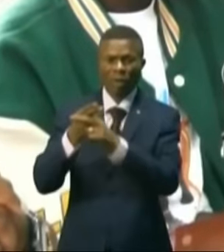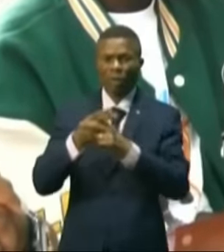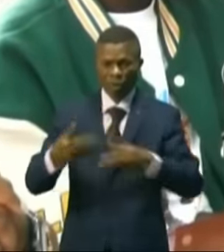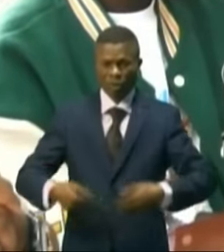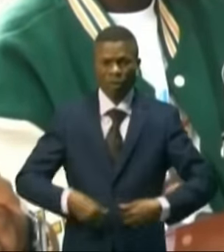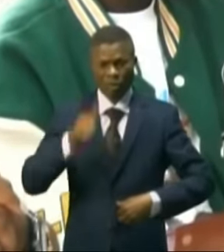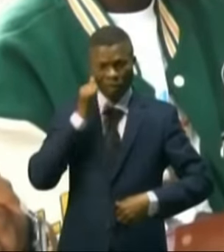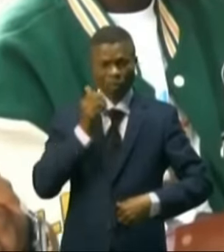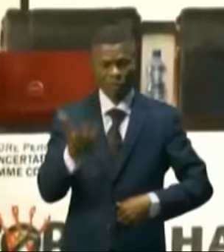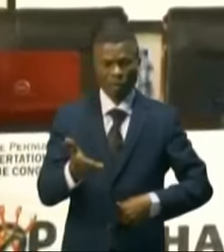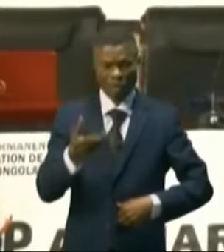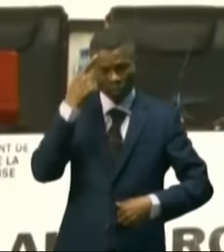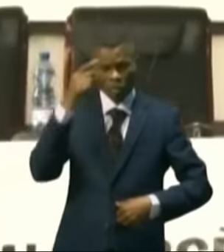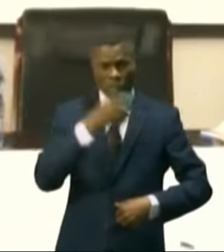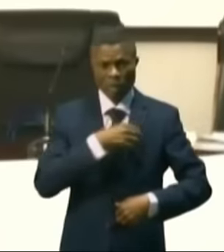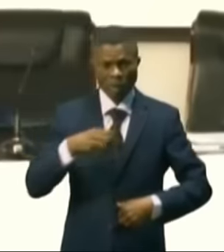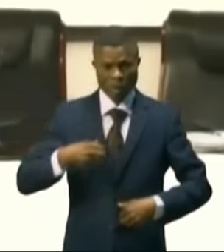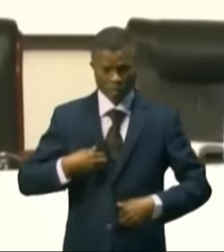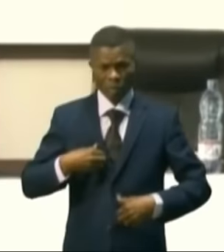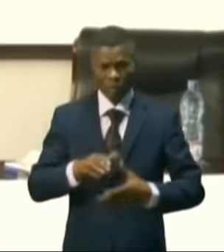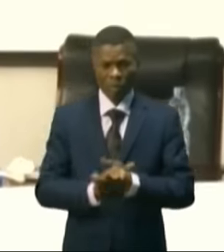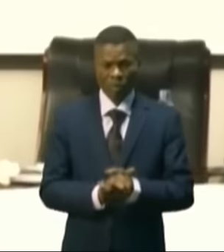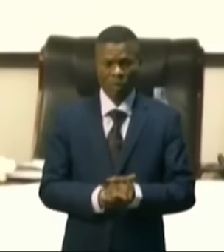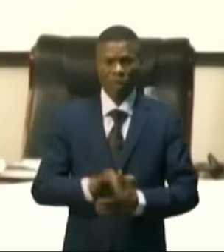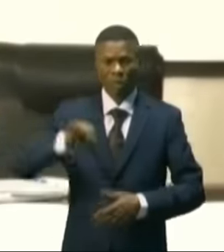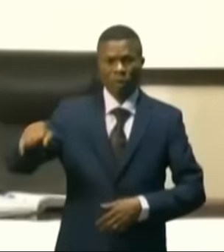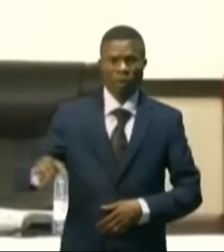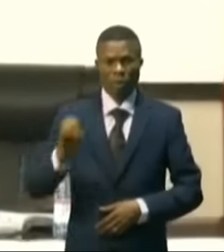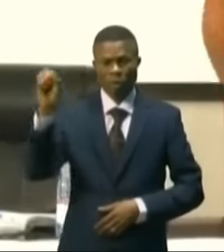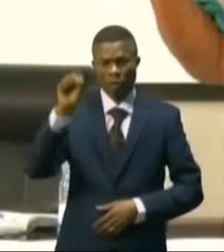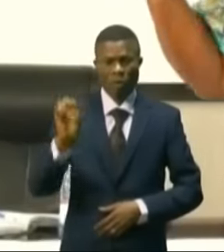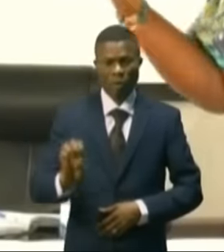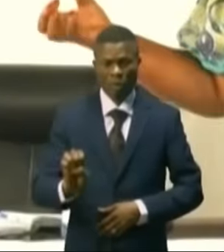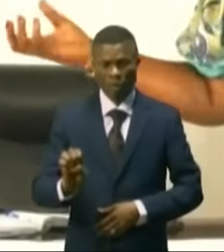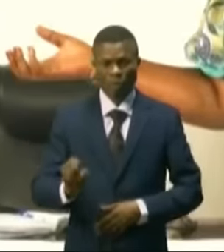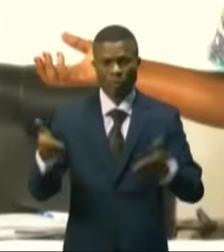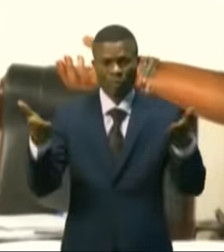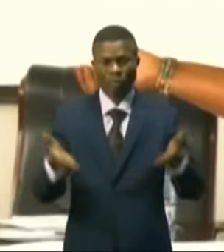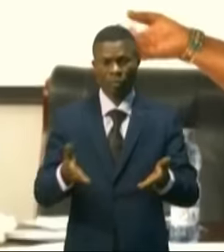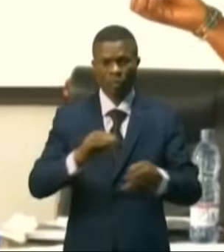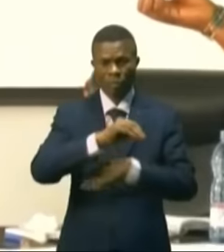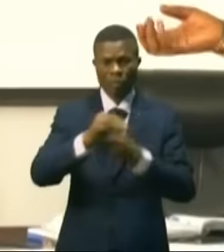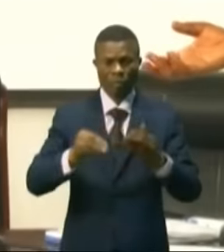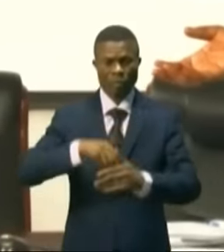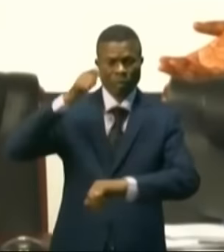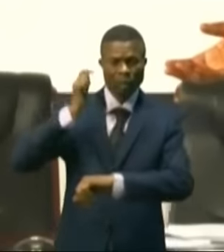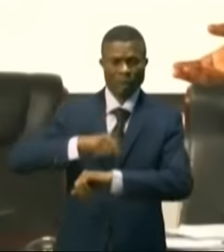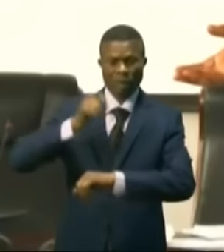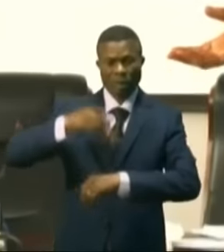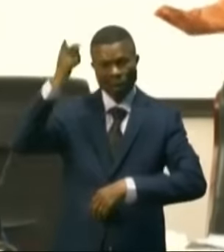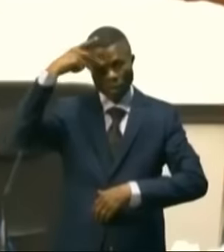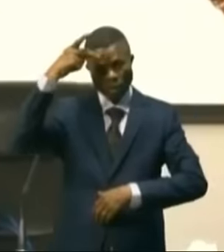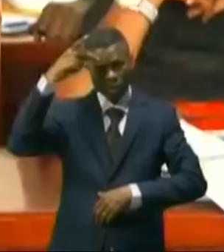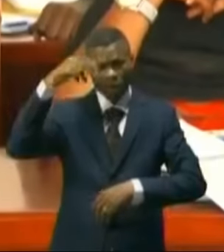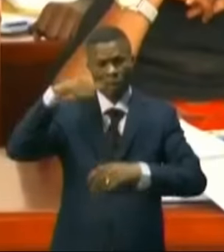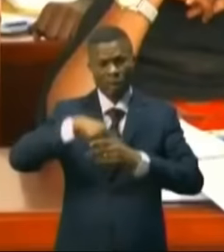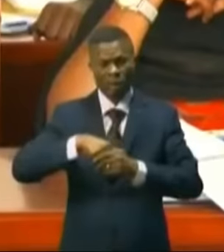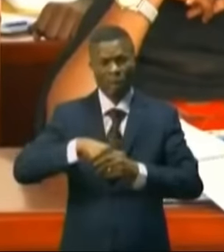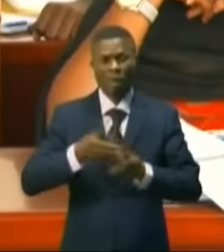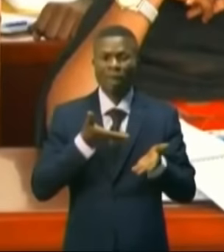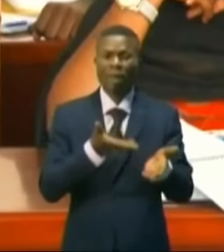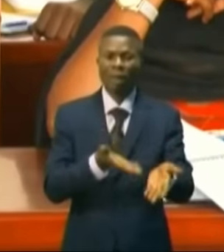fille. Pour Madame Josepha Pomboulou, l'existence même du centre juridique et politique doit